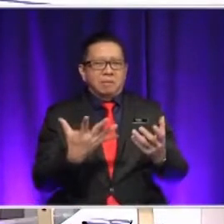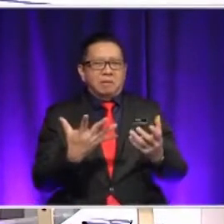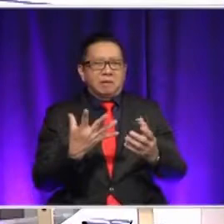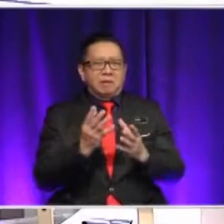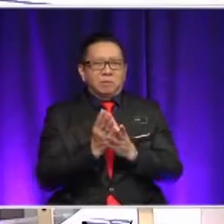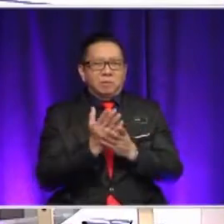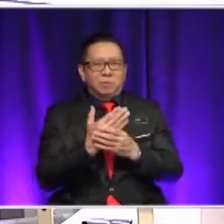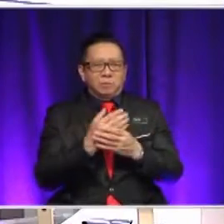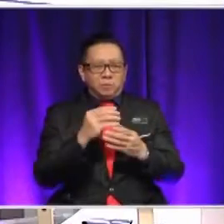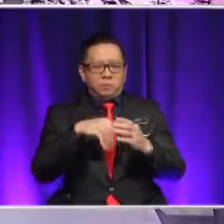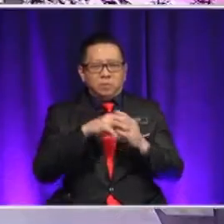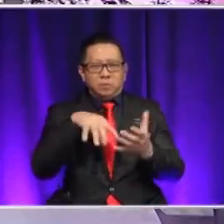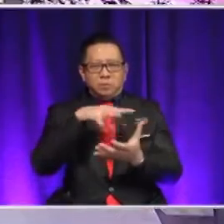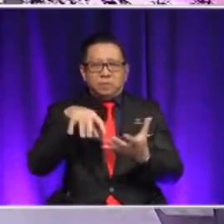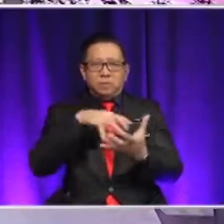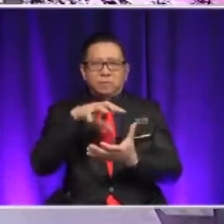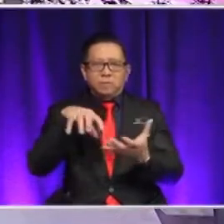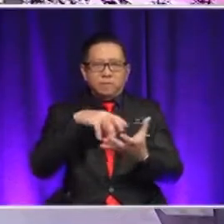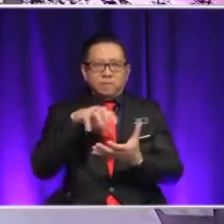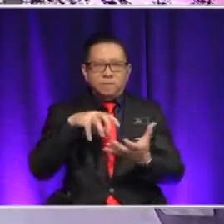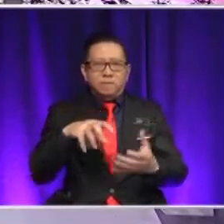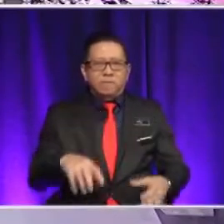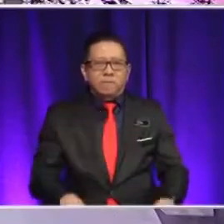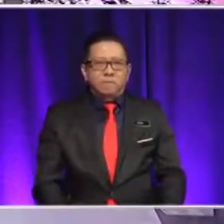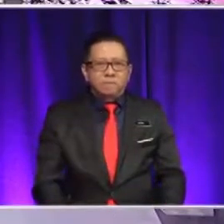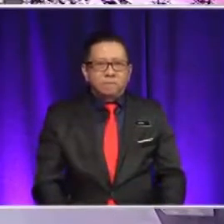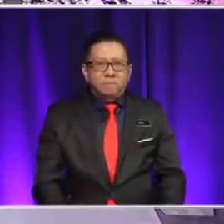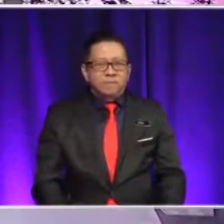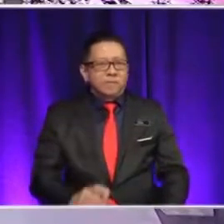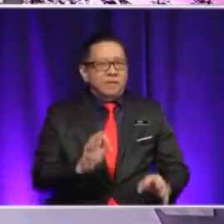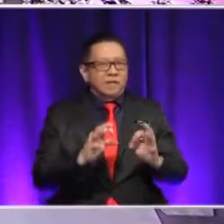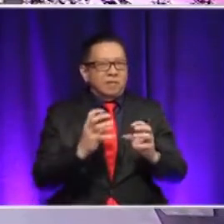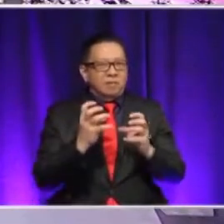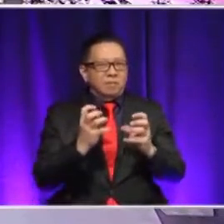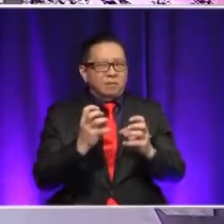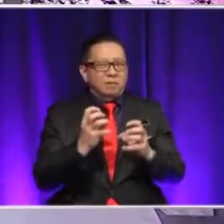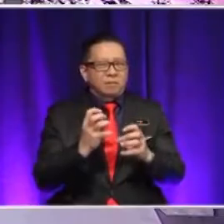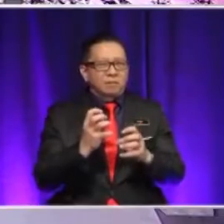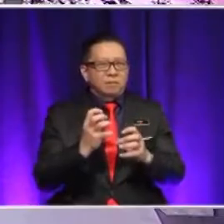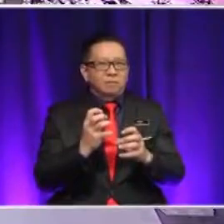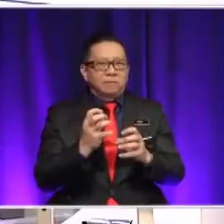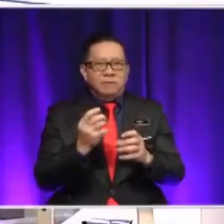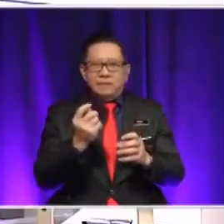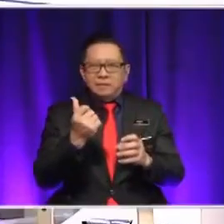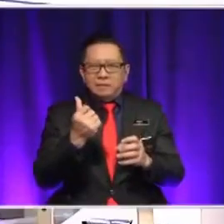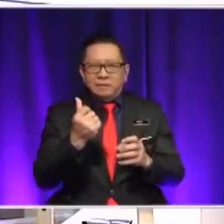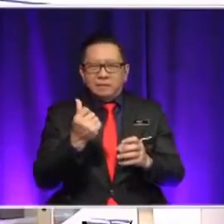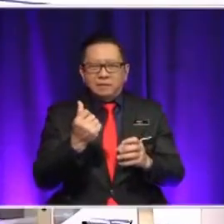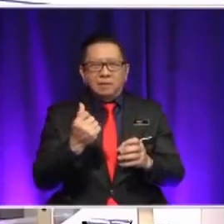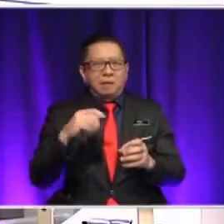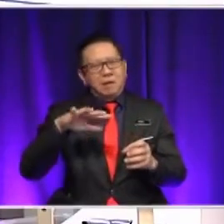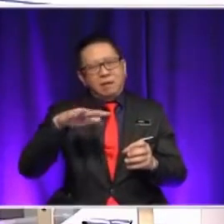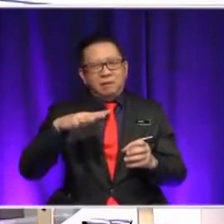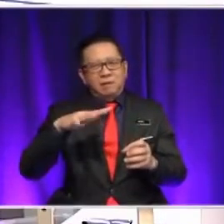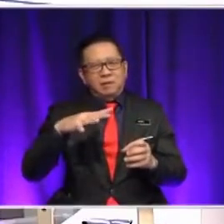fitur ini Yap Anda Oke kalau kita nggak pakai kita tak sedikit jahe lalu kita enak coy kita